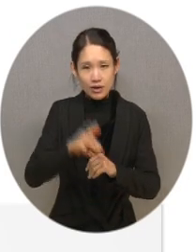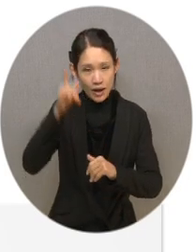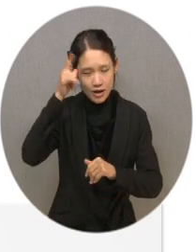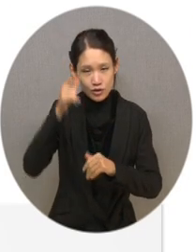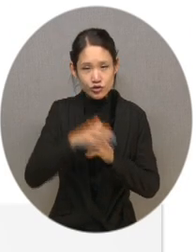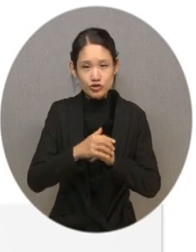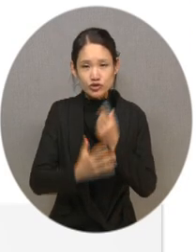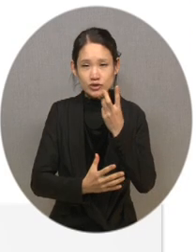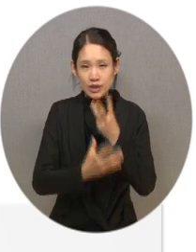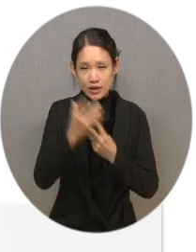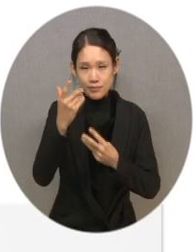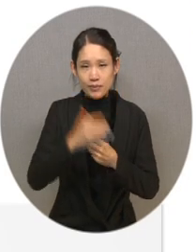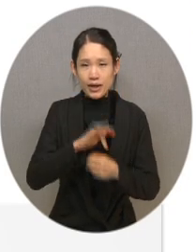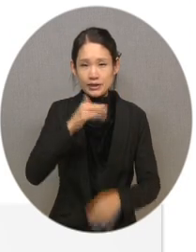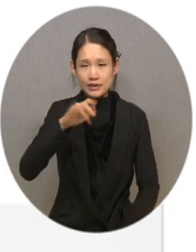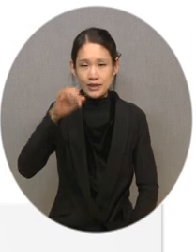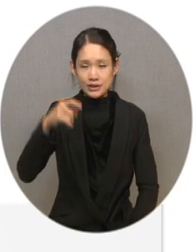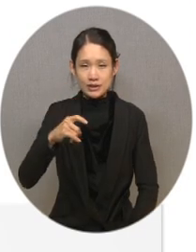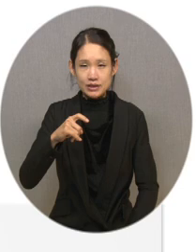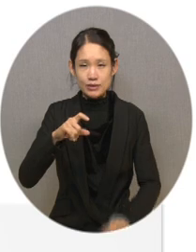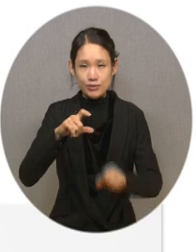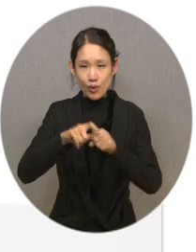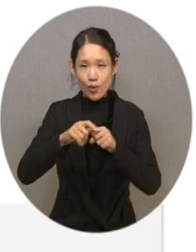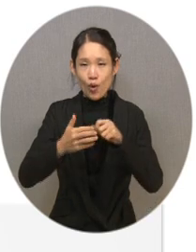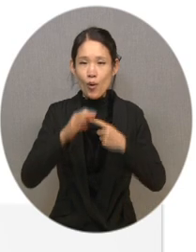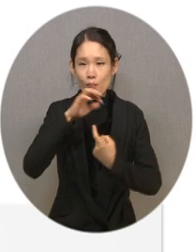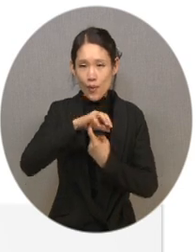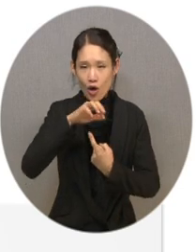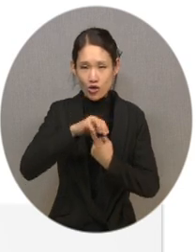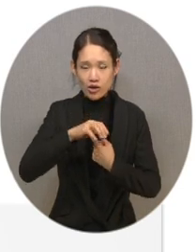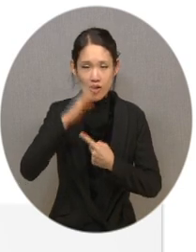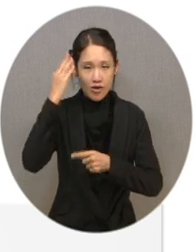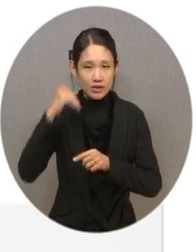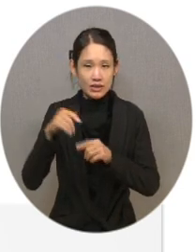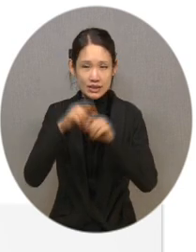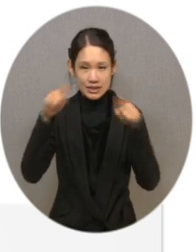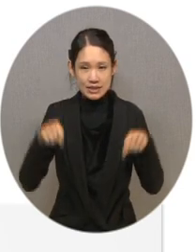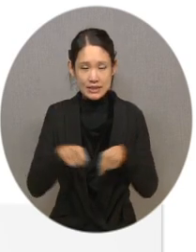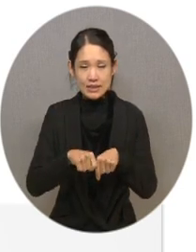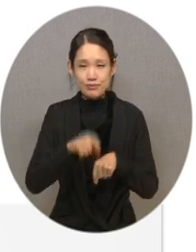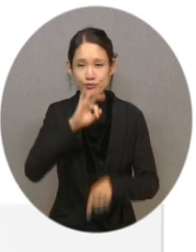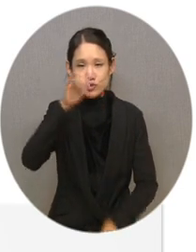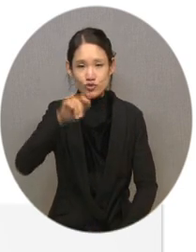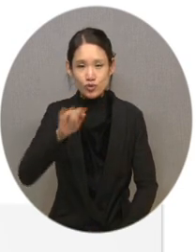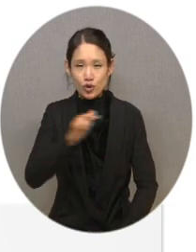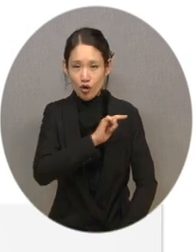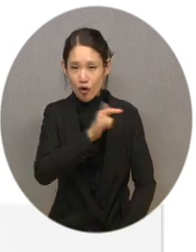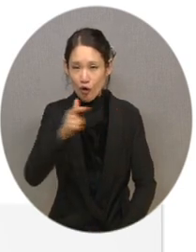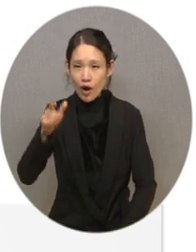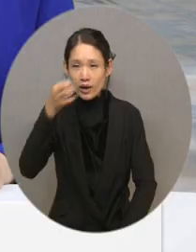세트, 표고버섯, 김, 육포 등 다양한 특산물을 선보일 예정입니다.